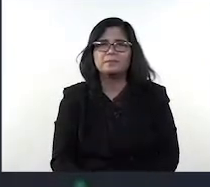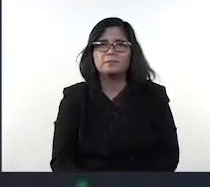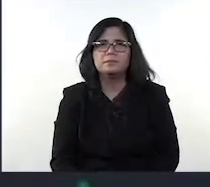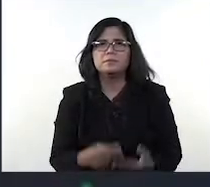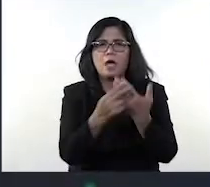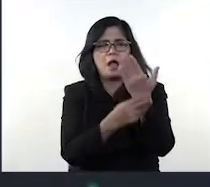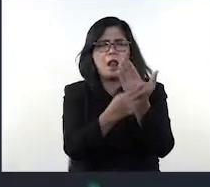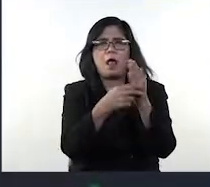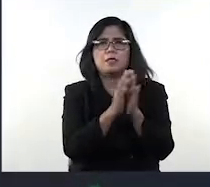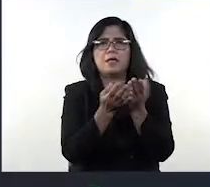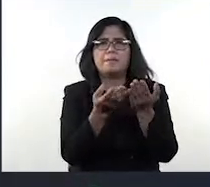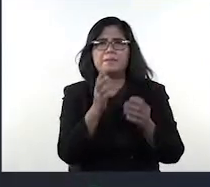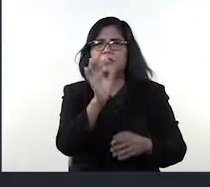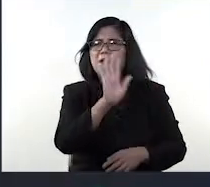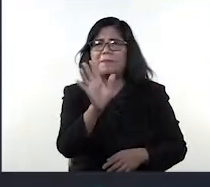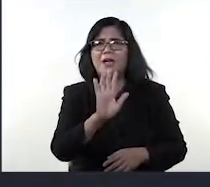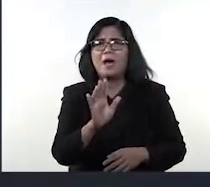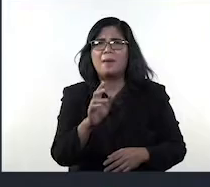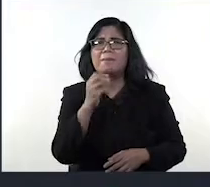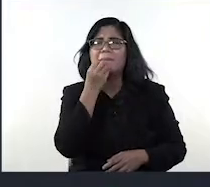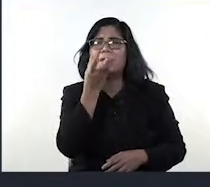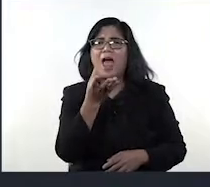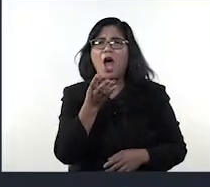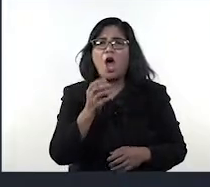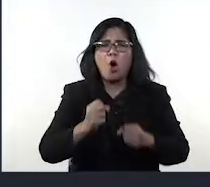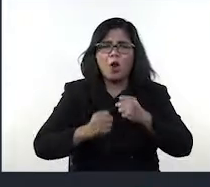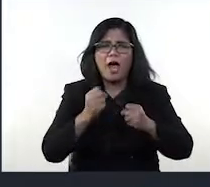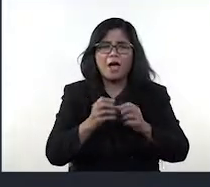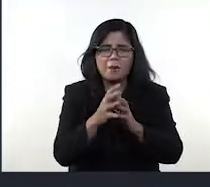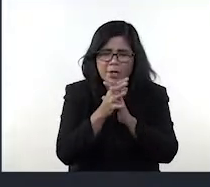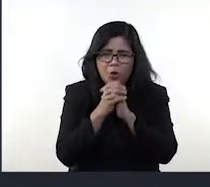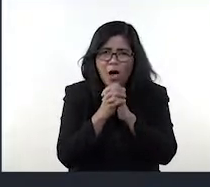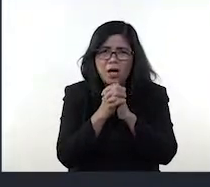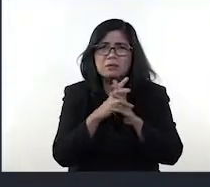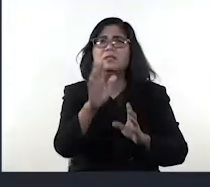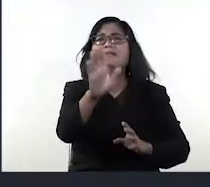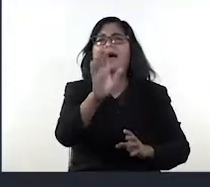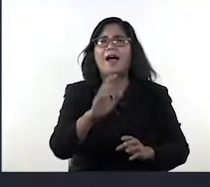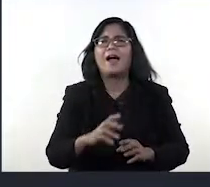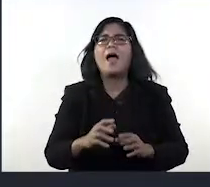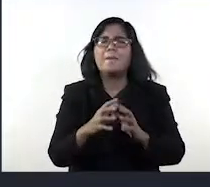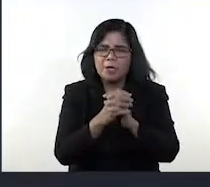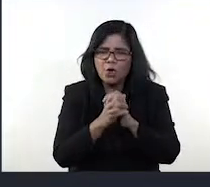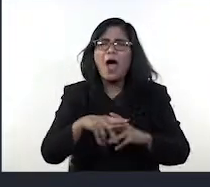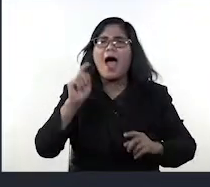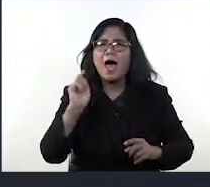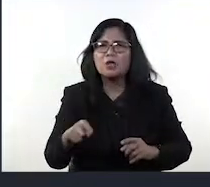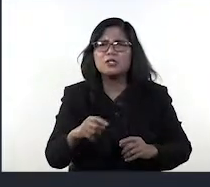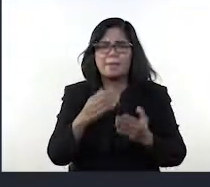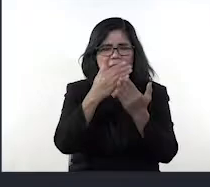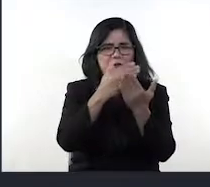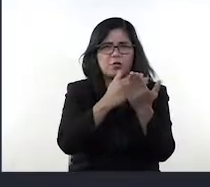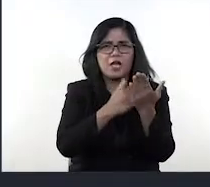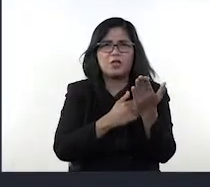Hai lagi tapi babygang olahragawan yang berdoa artinya berdoa harus Hai tapi kita harus ikuti